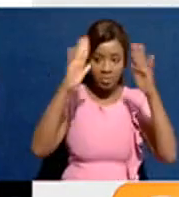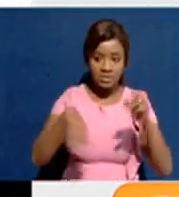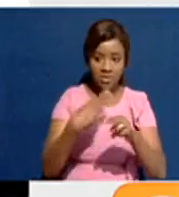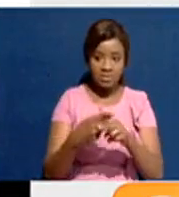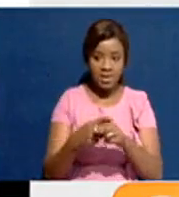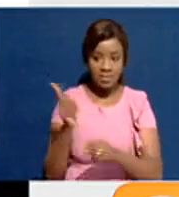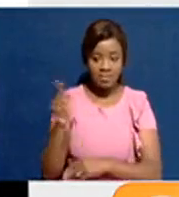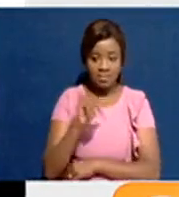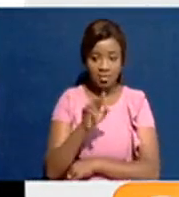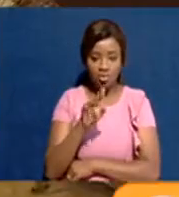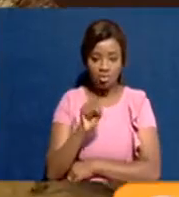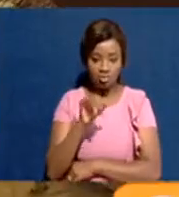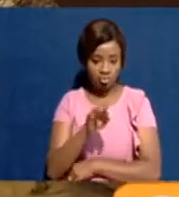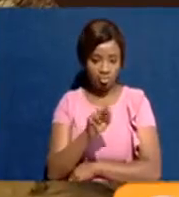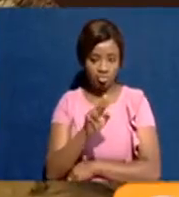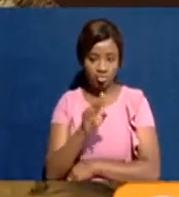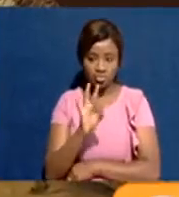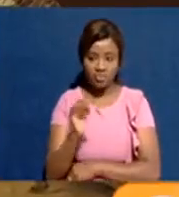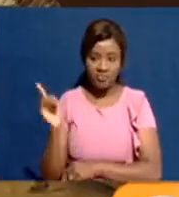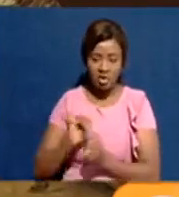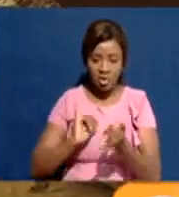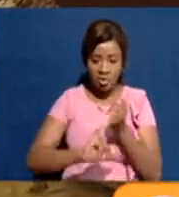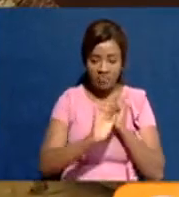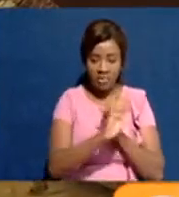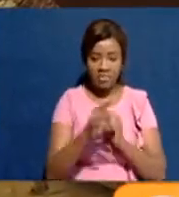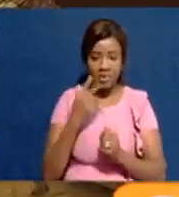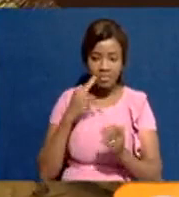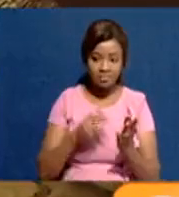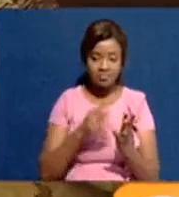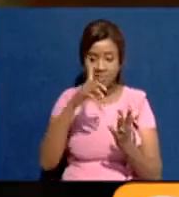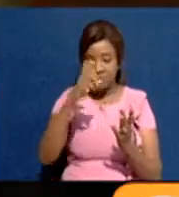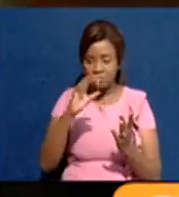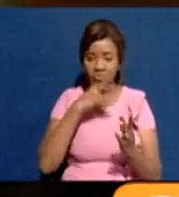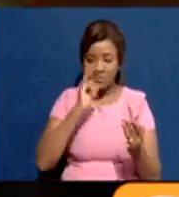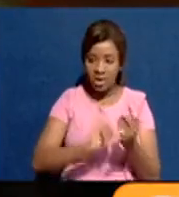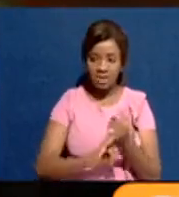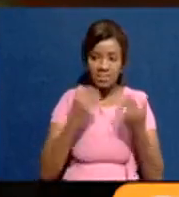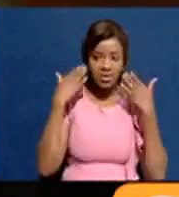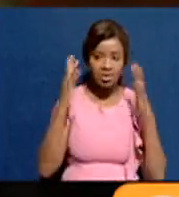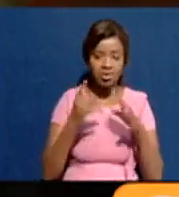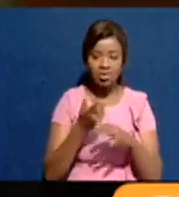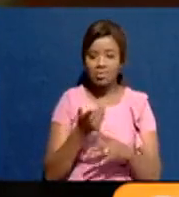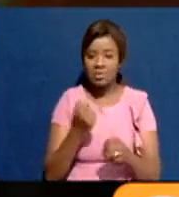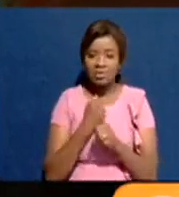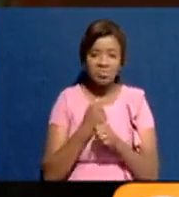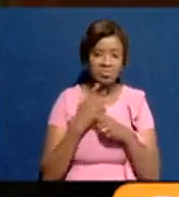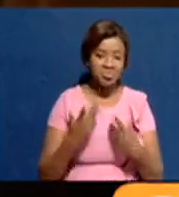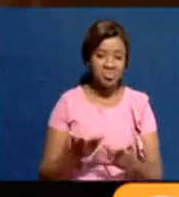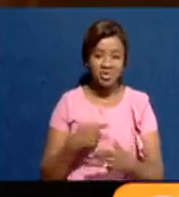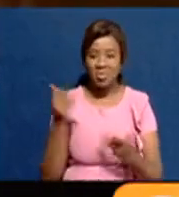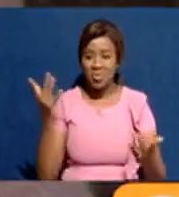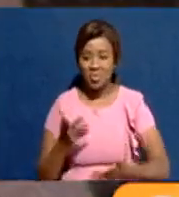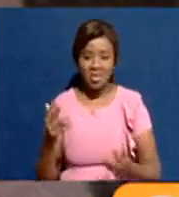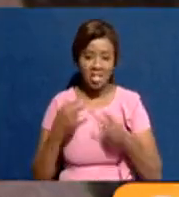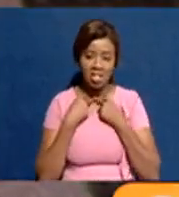kingi kinatukaribisha hapa. Mkewe Gasana anatazama picha yake, asijue ataanzia wapi.